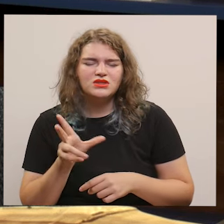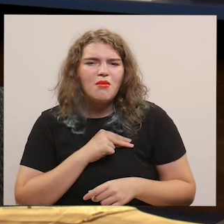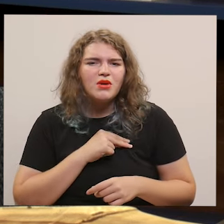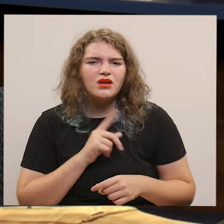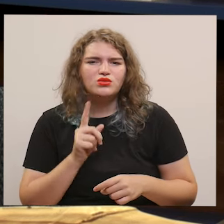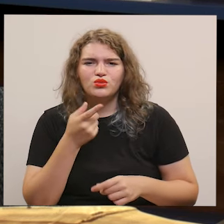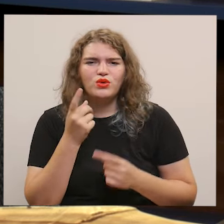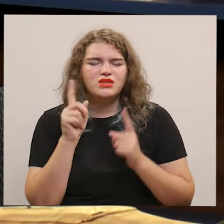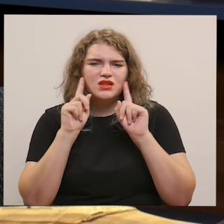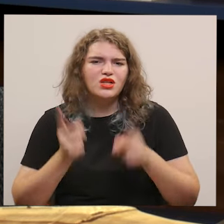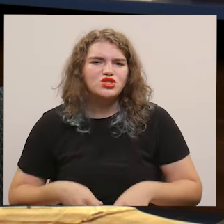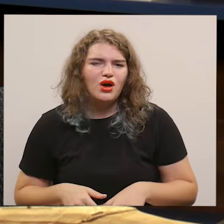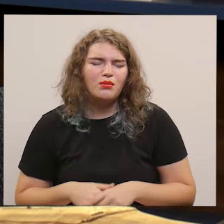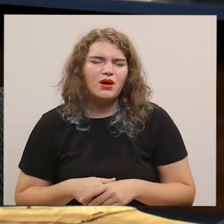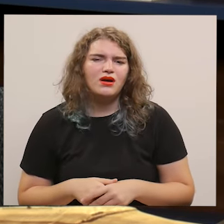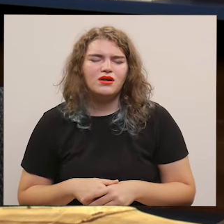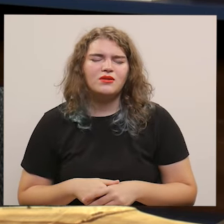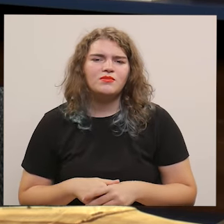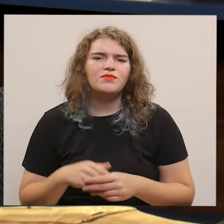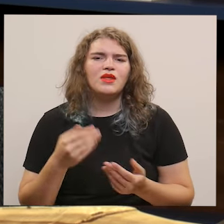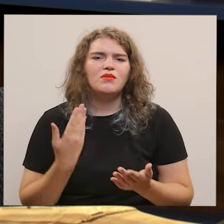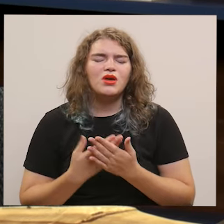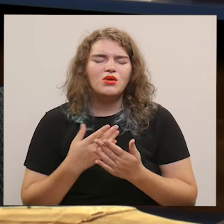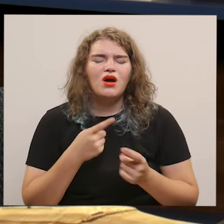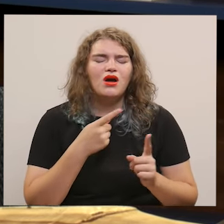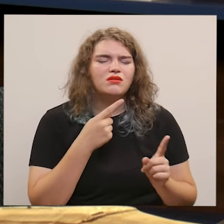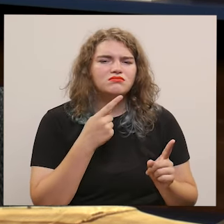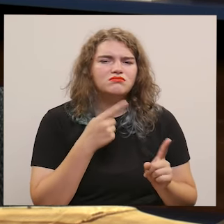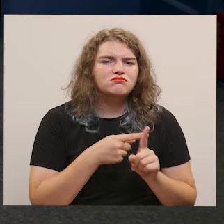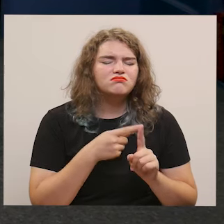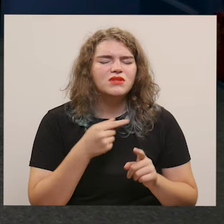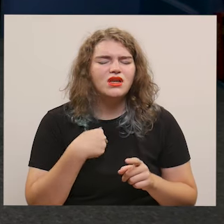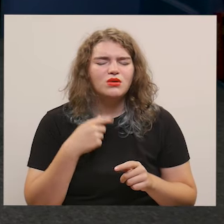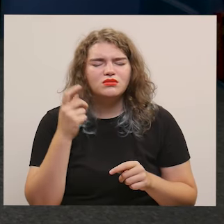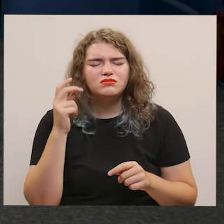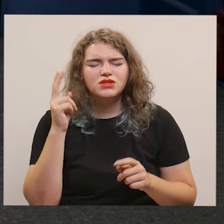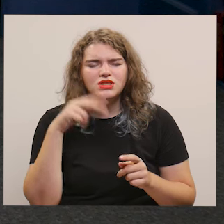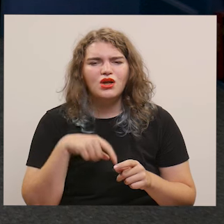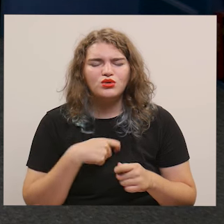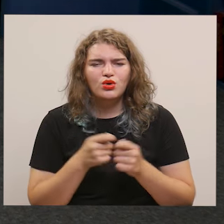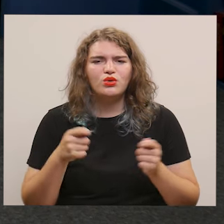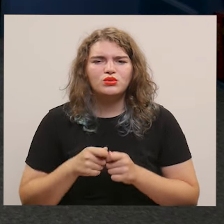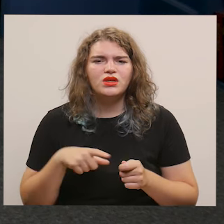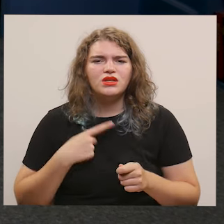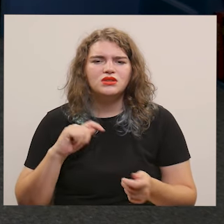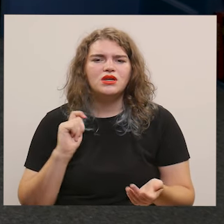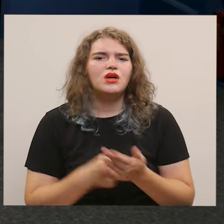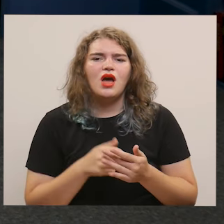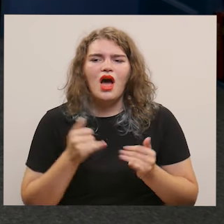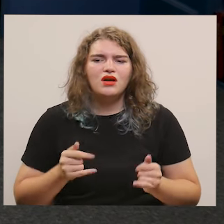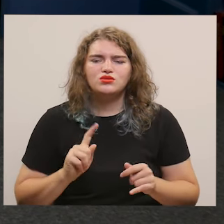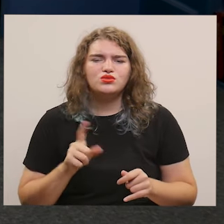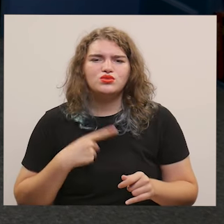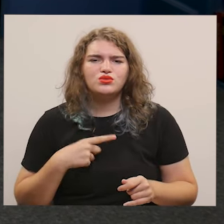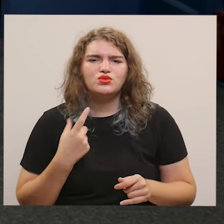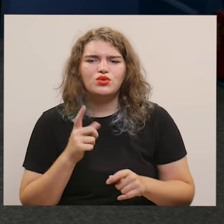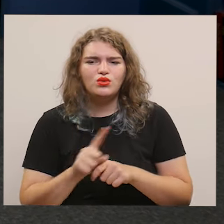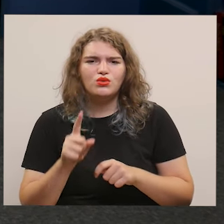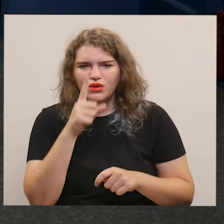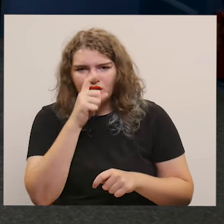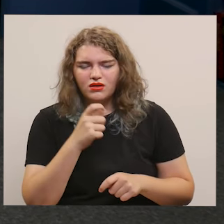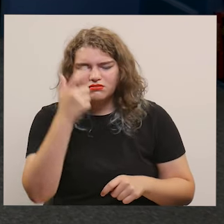nimic nu e degeaba. Și în sensul acesta simt că totul este răscumpărat. Pentru că astăzi nu sunt un blestem,